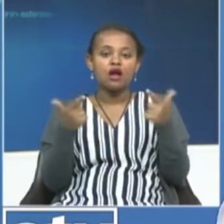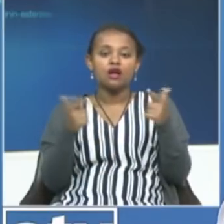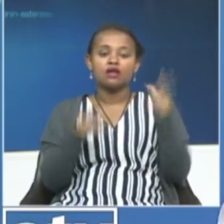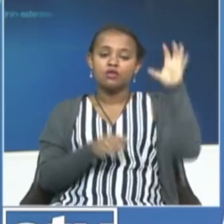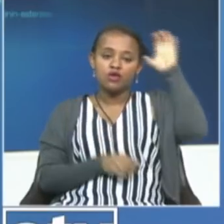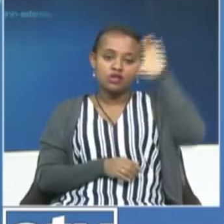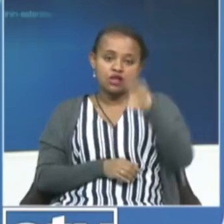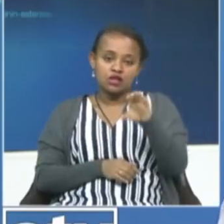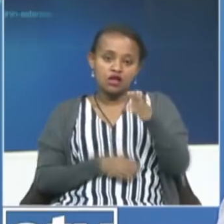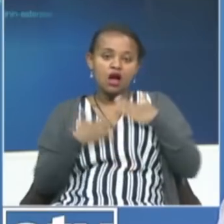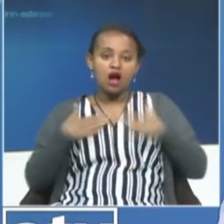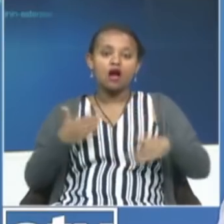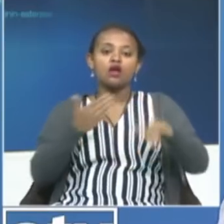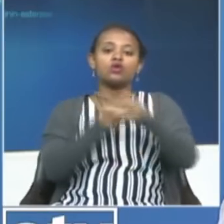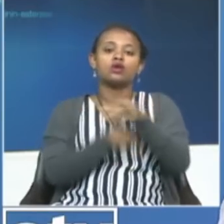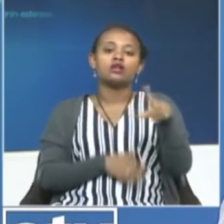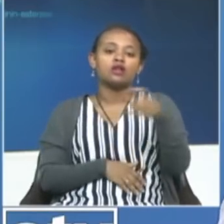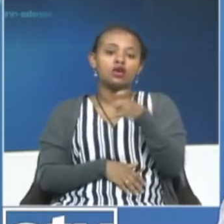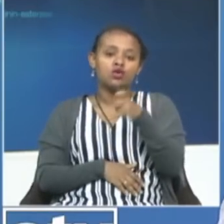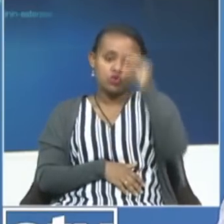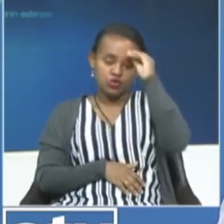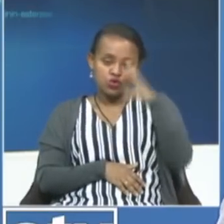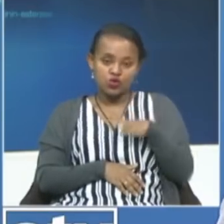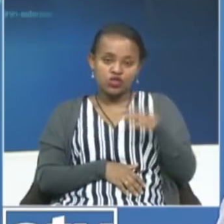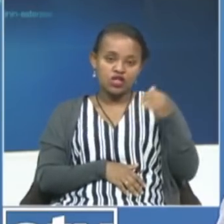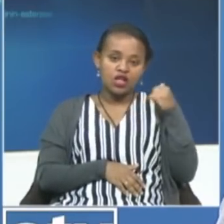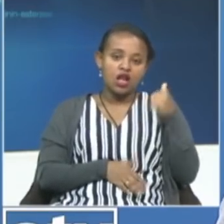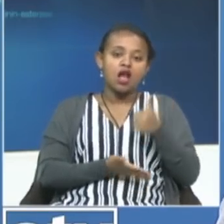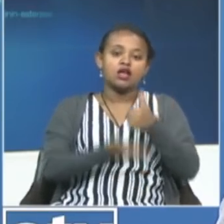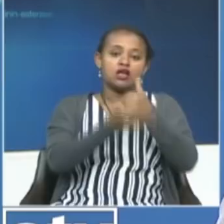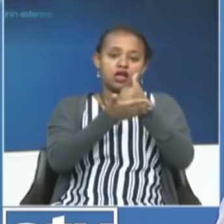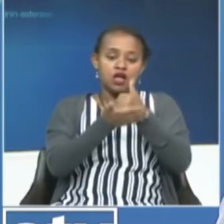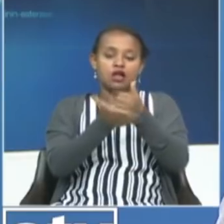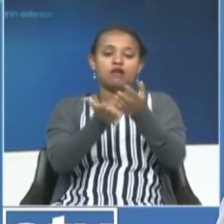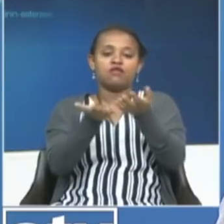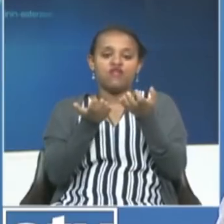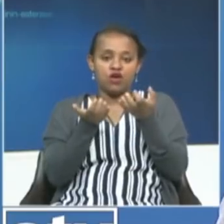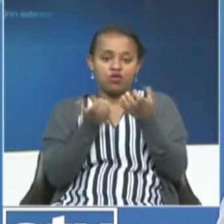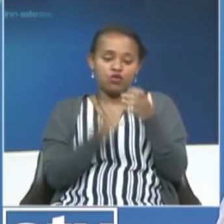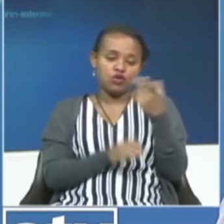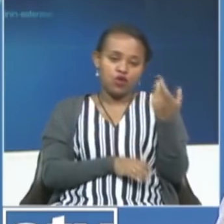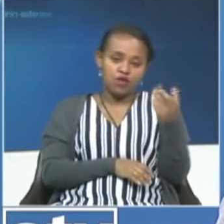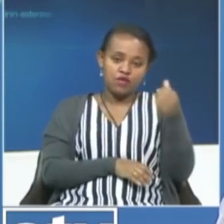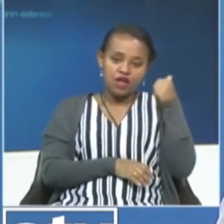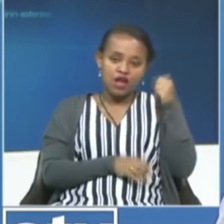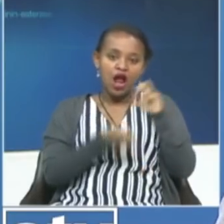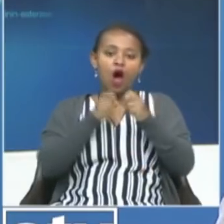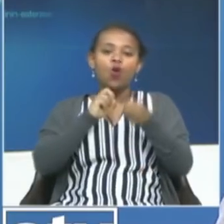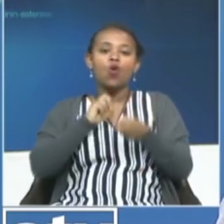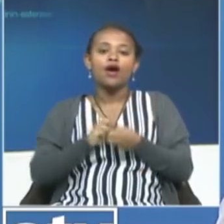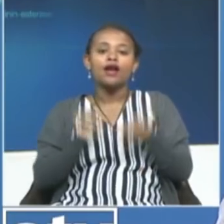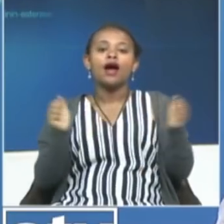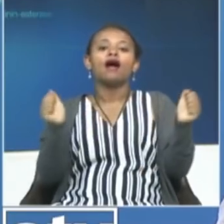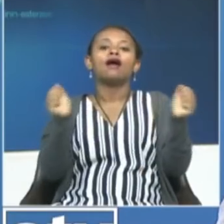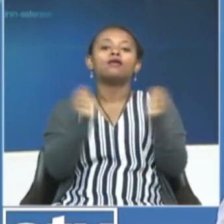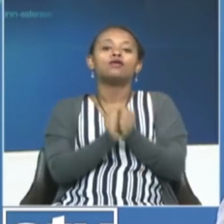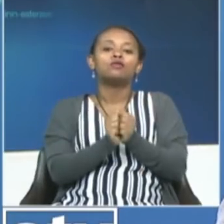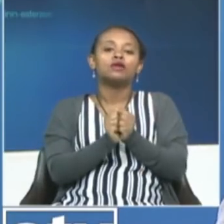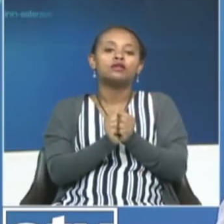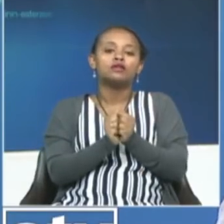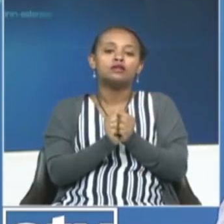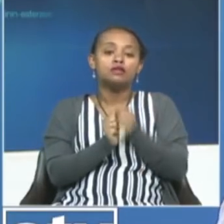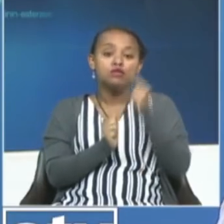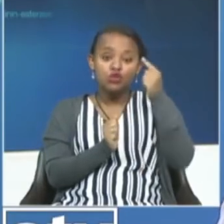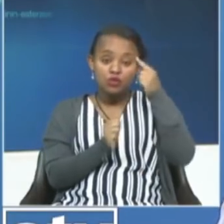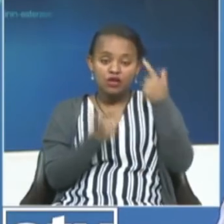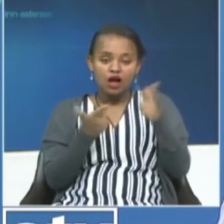አስገዳጅነት የአካል ጉዳተኛ የሆኑ ሰዎች የሌላን እርዳታ የሚሹበት ወይም የሌላ ወገን አብሮነት የሚሹበት